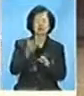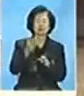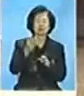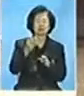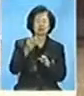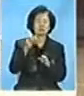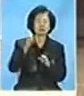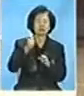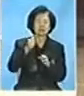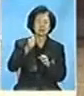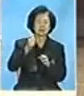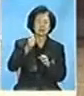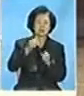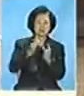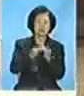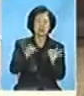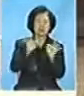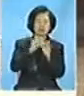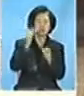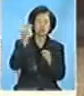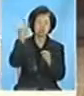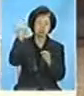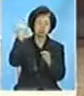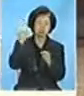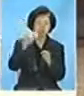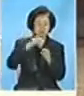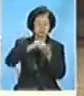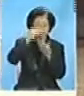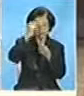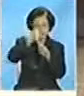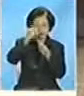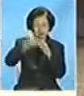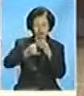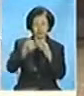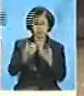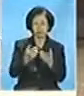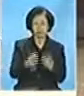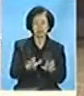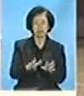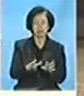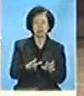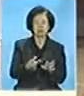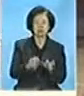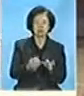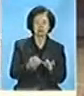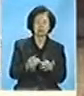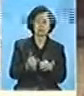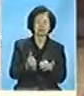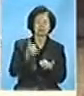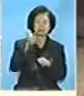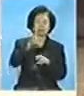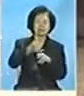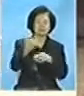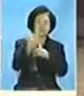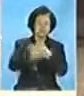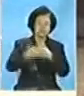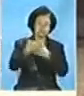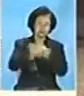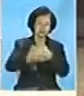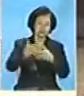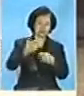ทำกันเมื่อจบการศึกษาหมดชั้นเรียนในชนบทก็ขึ้นรถไฟมาเรียนหนังสือ